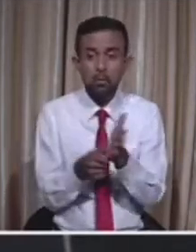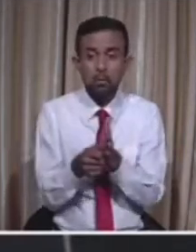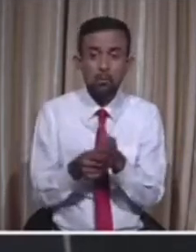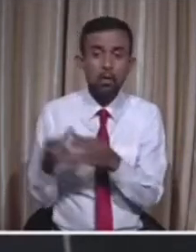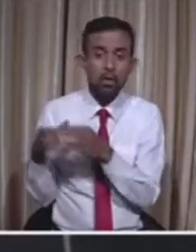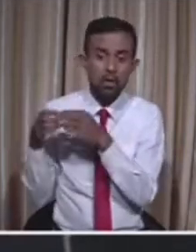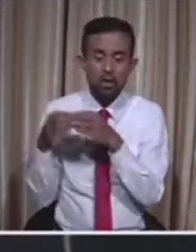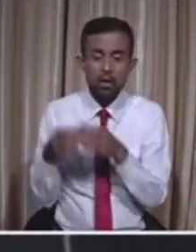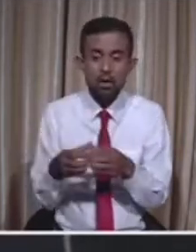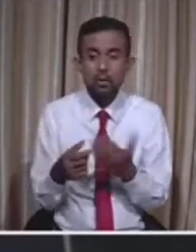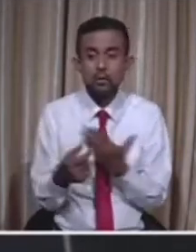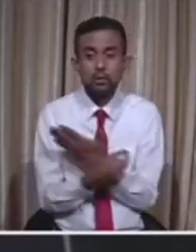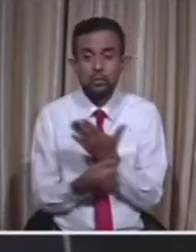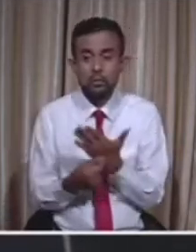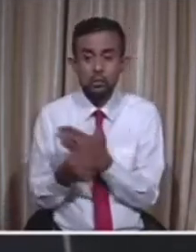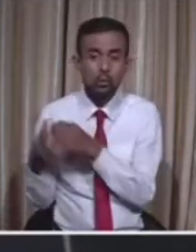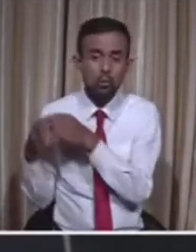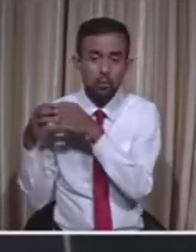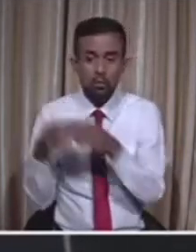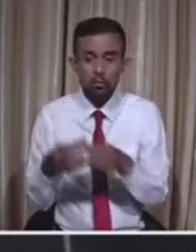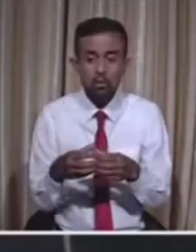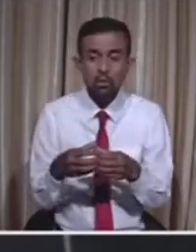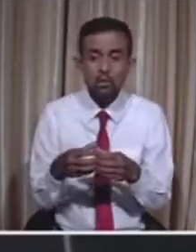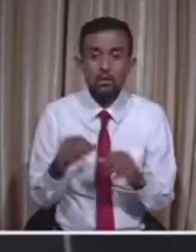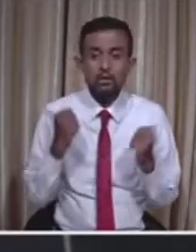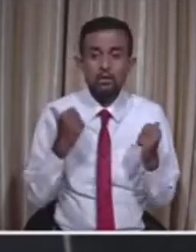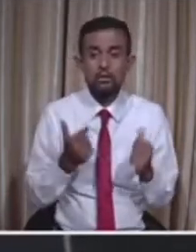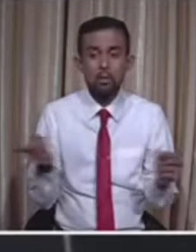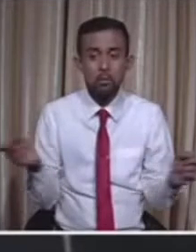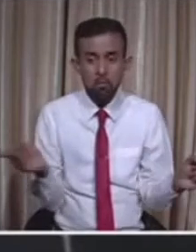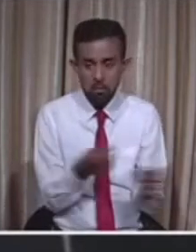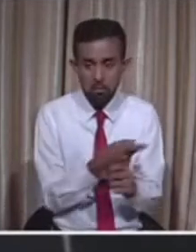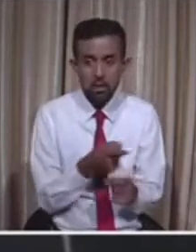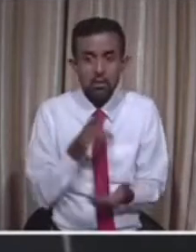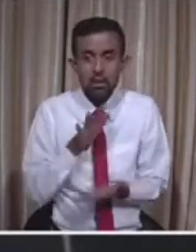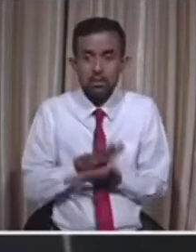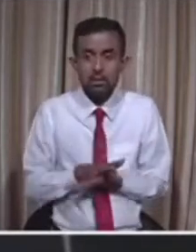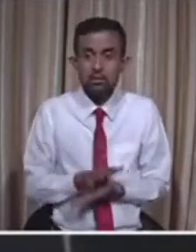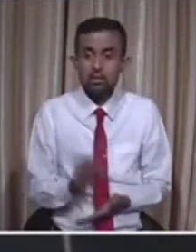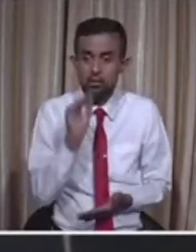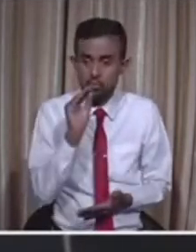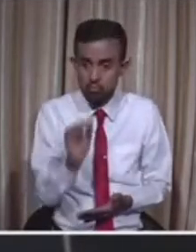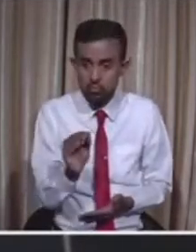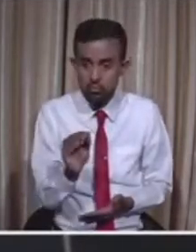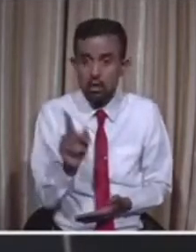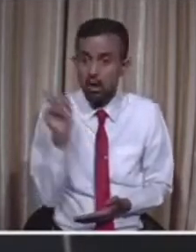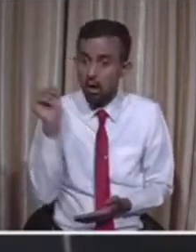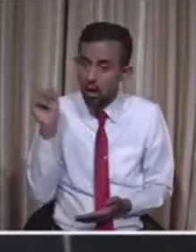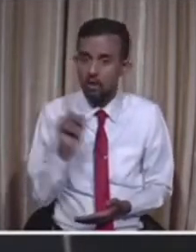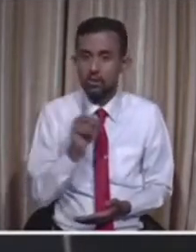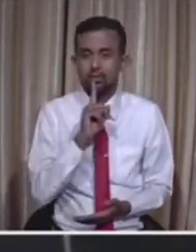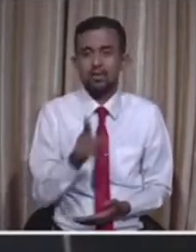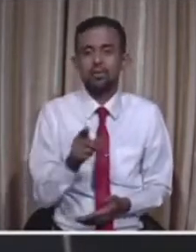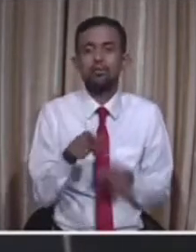නායකව රැළක් කුඩුකාරව රැළක් මේ ජීවිතය උදුර ගන්නකොට එහෙම සතුටු වුණා නම් සතුටු වෙන්නේ ආන් අරමම කියපු වර්ගයකෙක් විතරයි